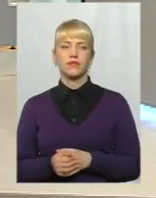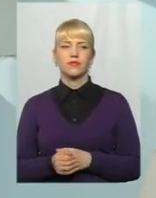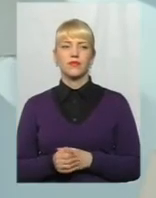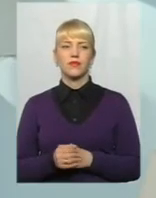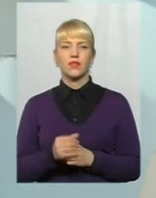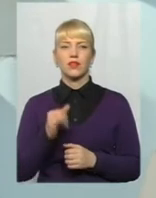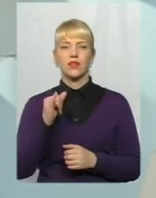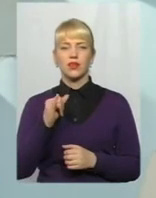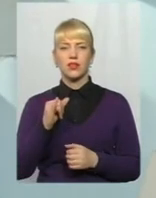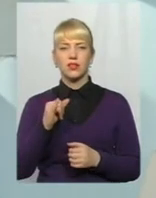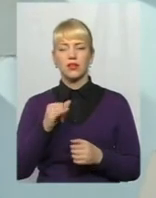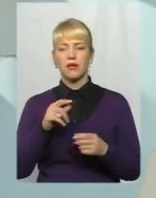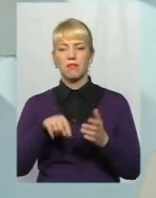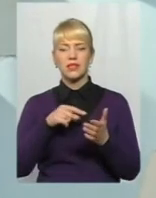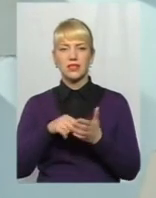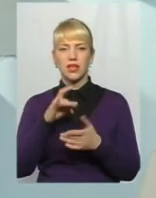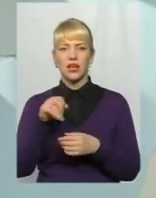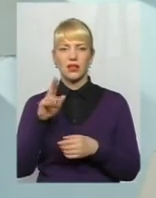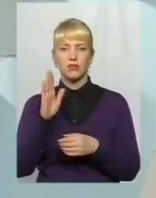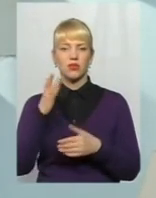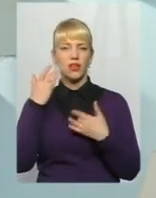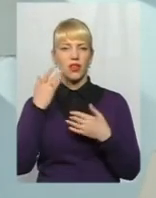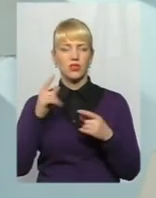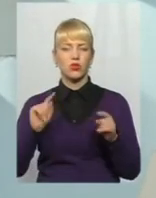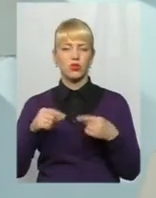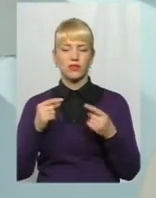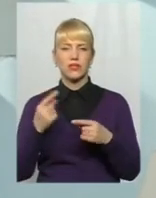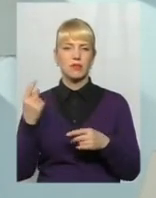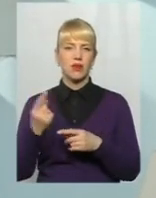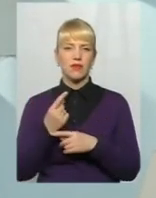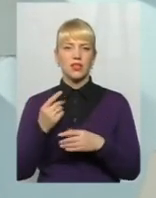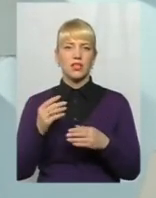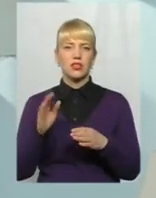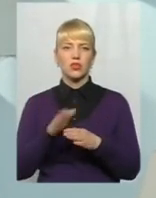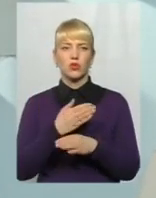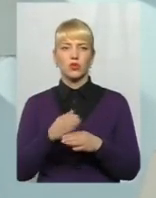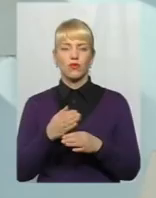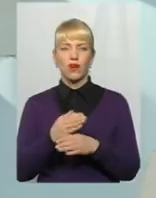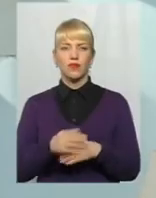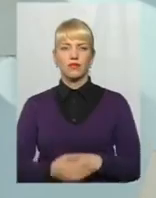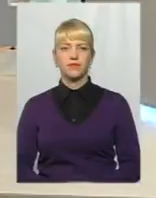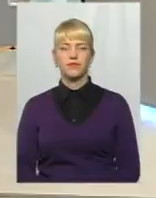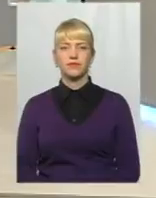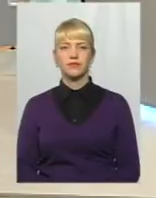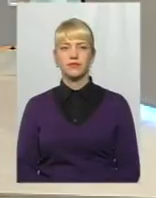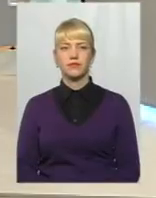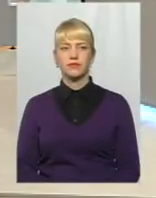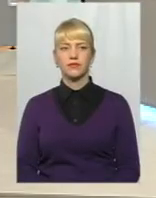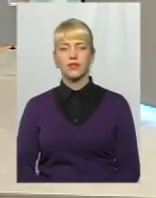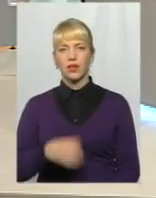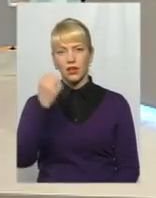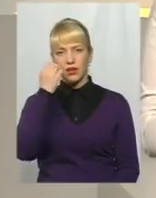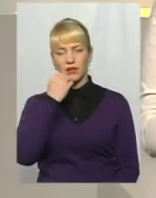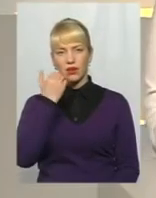муніципалітетам, міським радам на місцях легше буде організувати таке первинне сортування і утилізацію таких відходів. Дякую, пані Інно. Ще хотіла